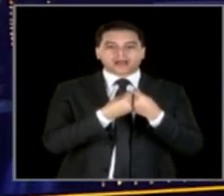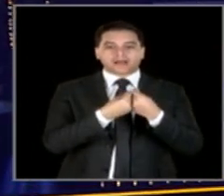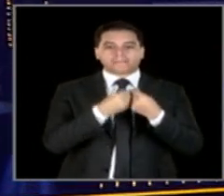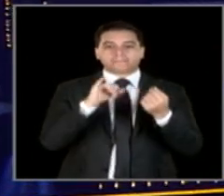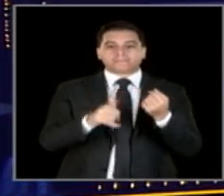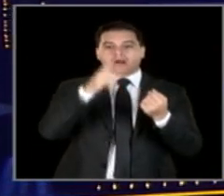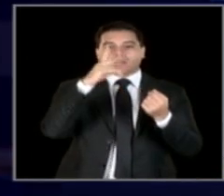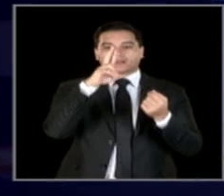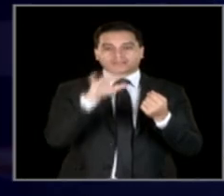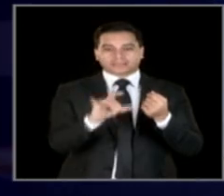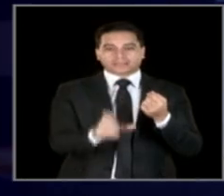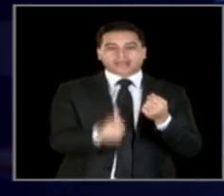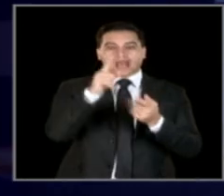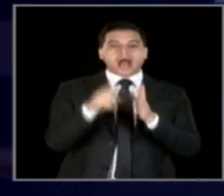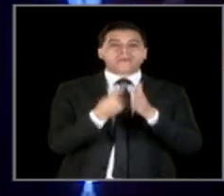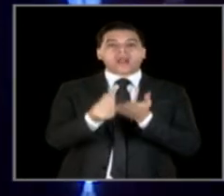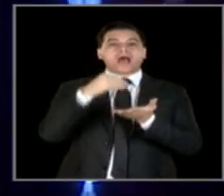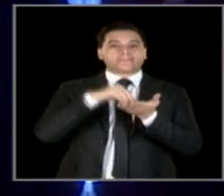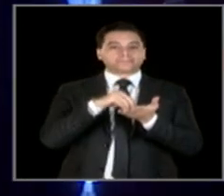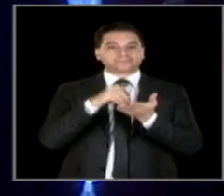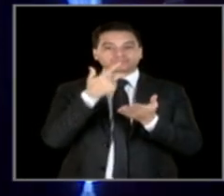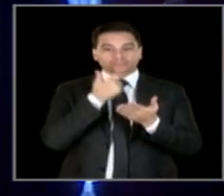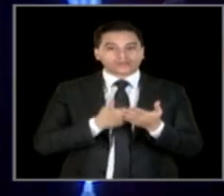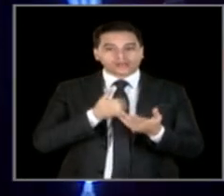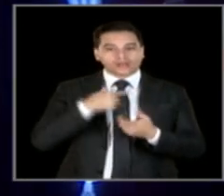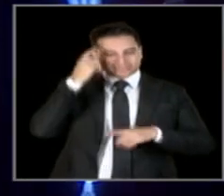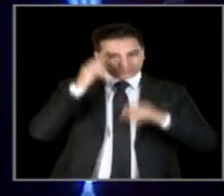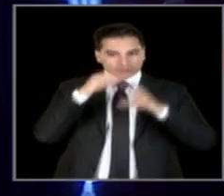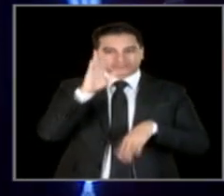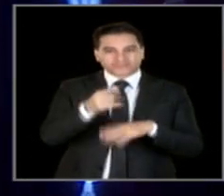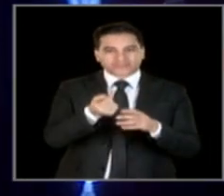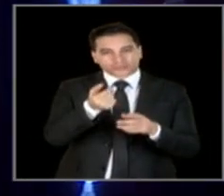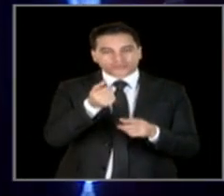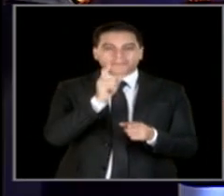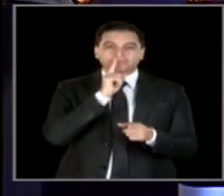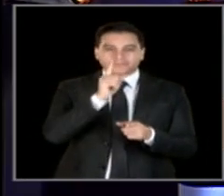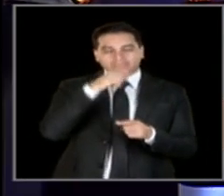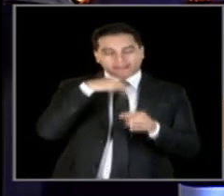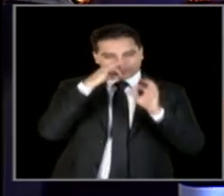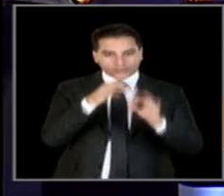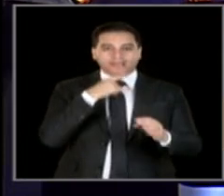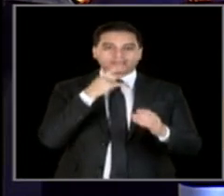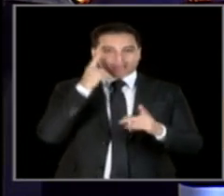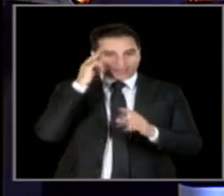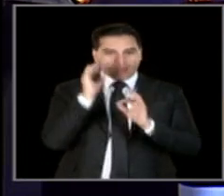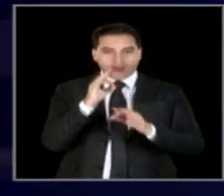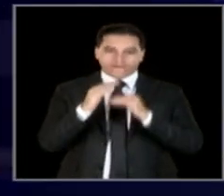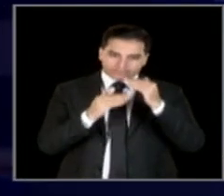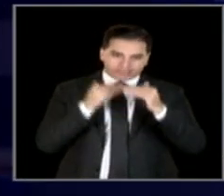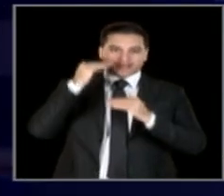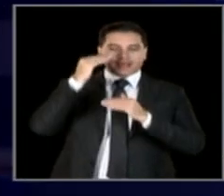الحمد لله. اول مشاركه، شعورك ايه؟ متوتره شويه الصراحه، بس انا متاكده ان احنا هنعرف نرجع كويس